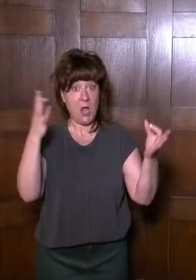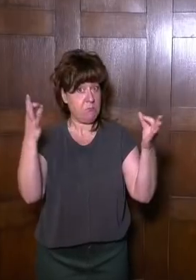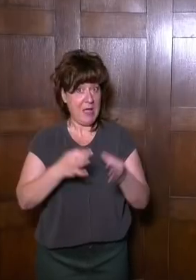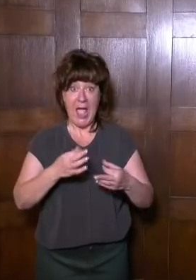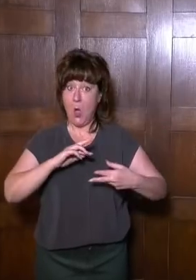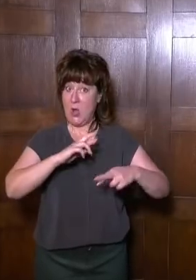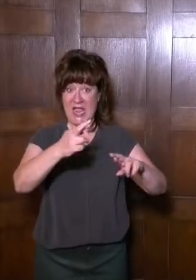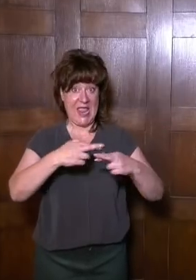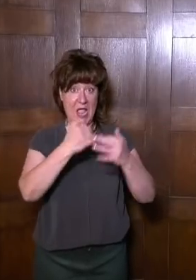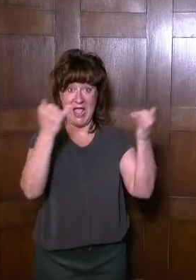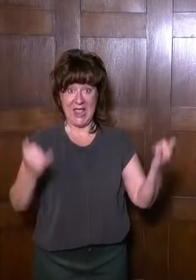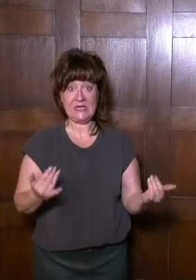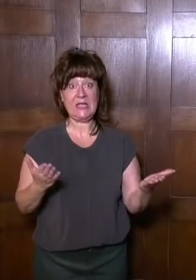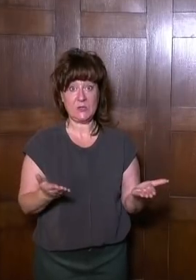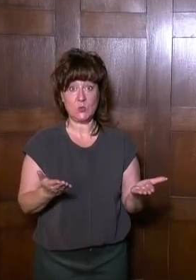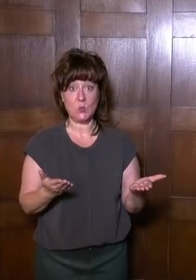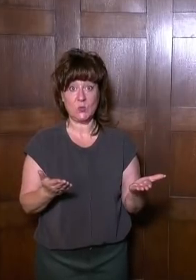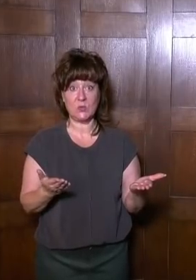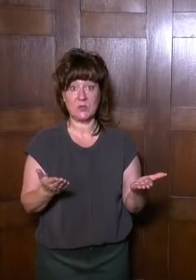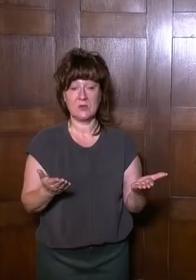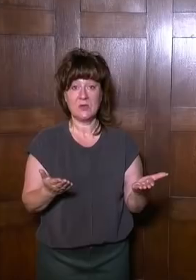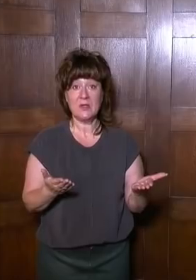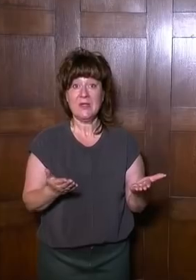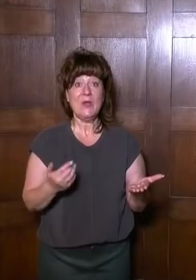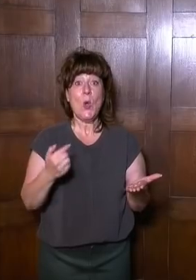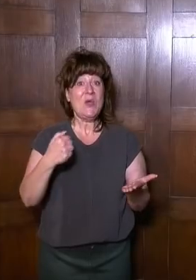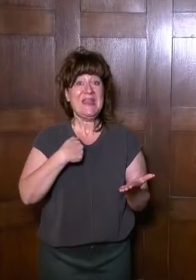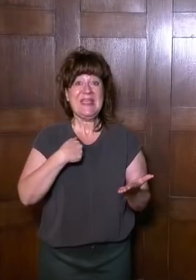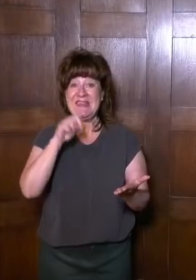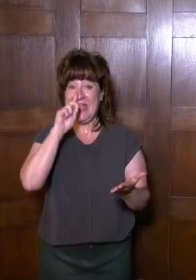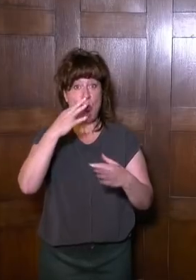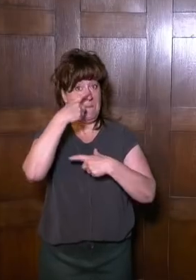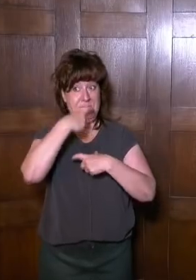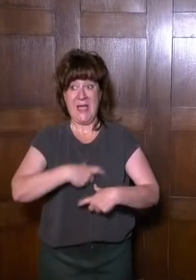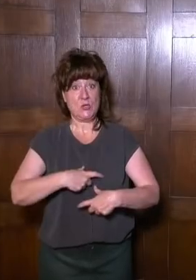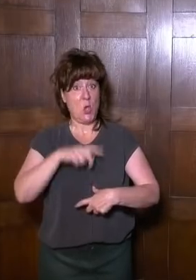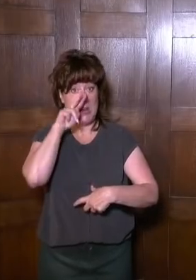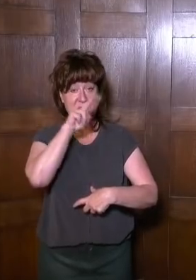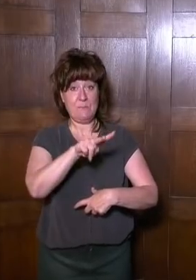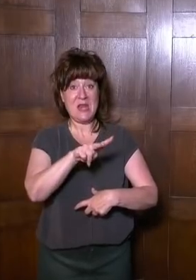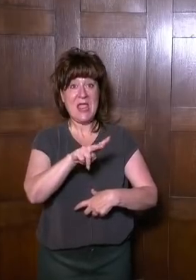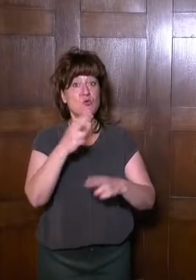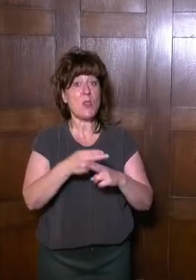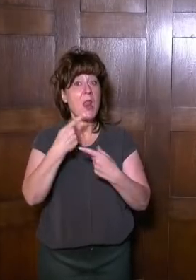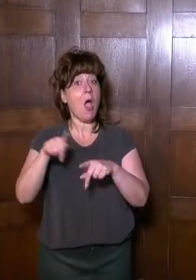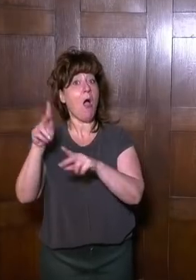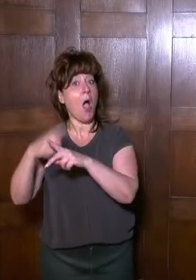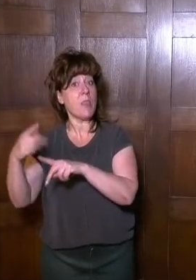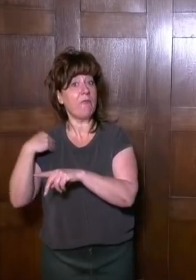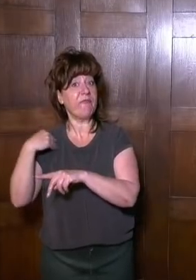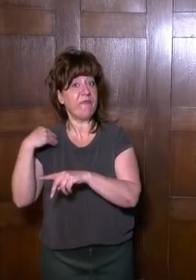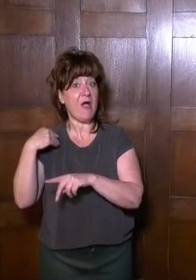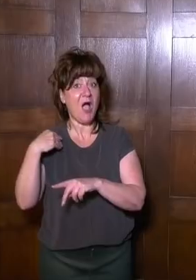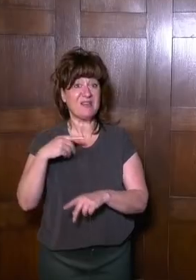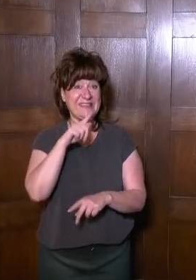der jetzt durchaus nicht subjektiv geprägt ist, sondern auch auf Rückfrage, gründet die Unsicherheit